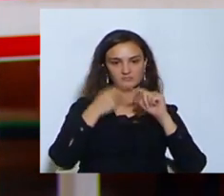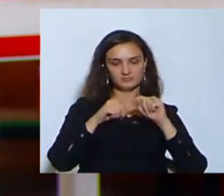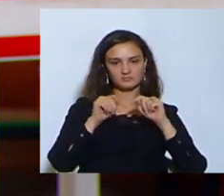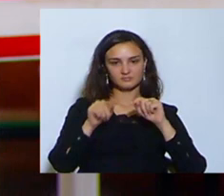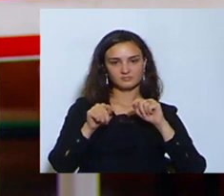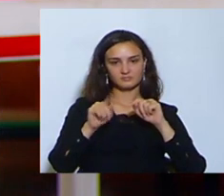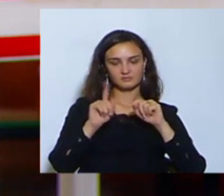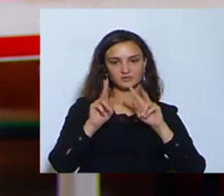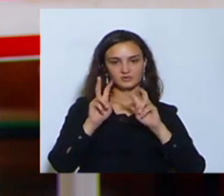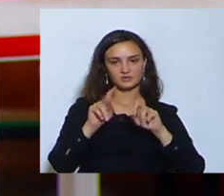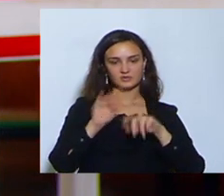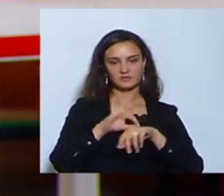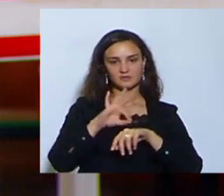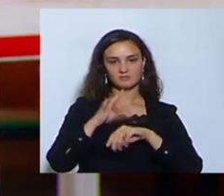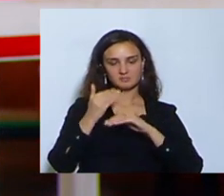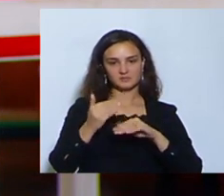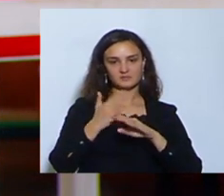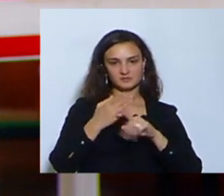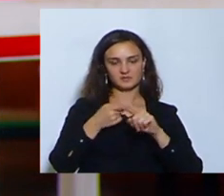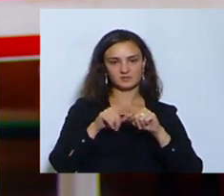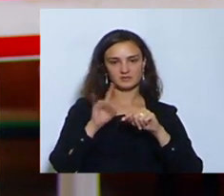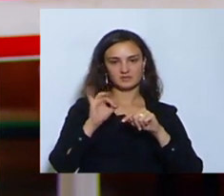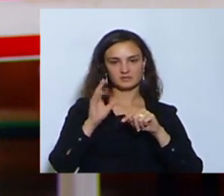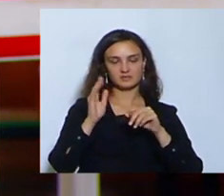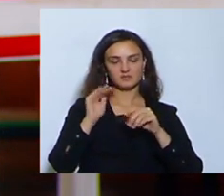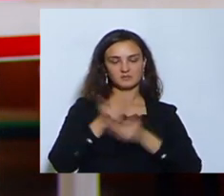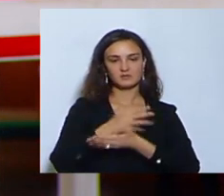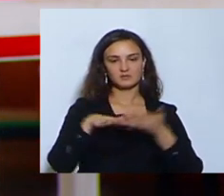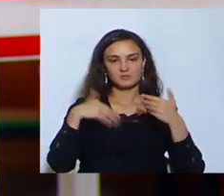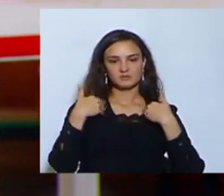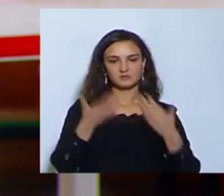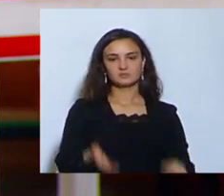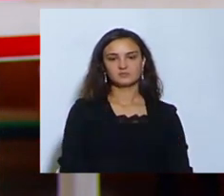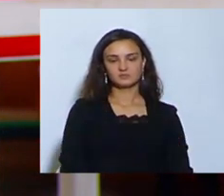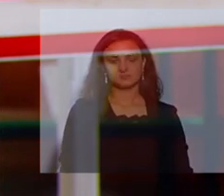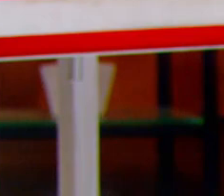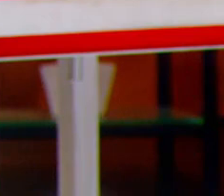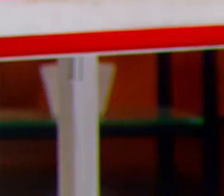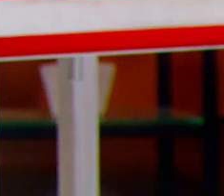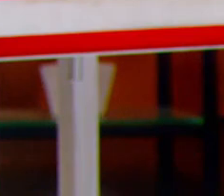ჰიპერმობილური სახსრები და რა დაავადებებისთვის ქმნის ის მაღალ რისკს. ნახვამდის, დღეგრძელობას გისურვებთ.